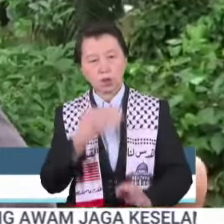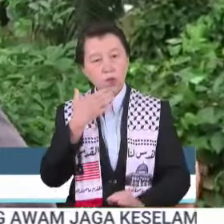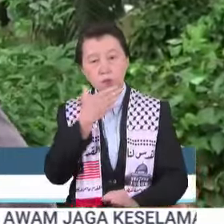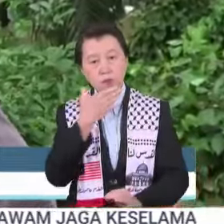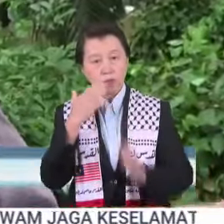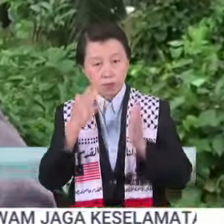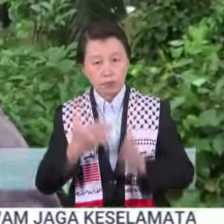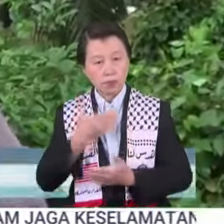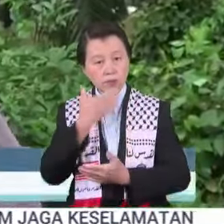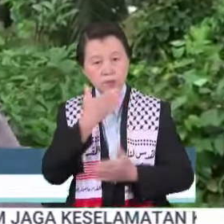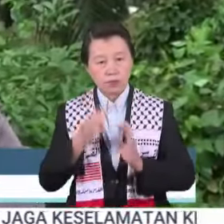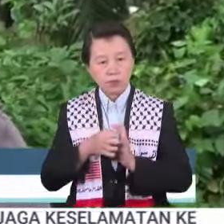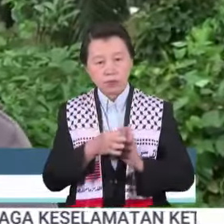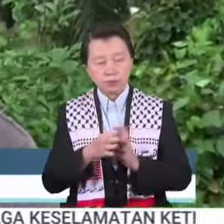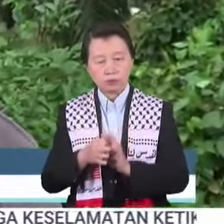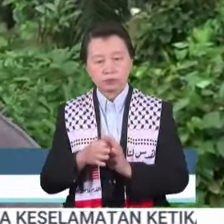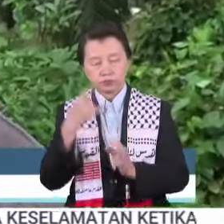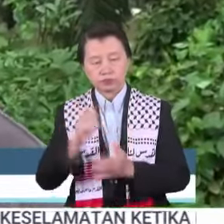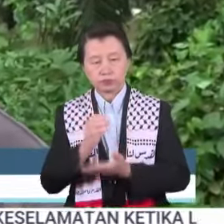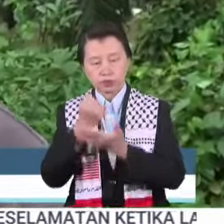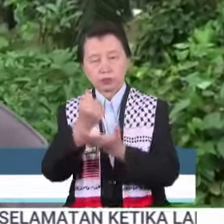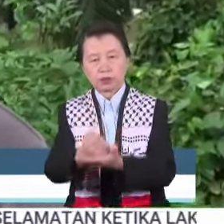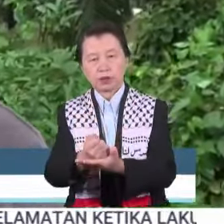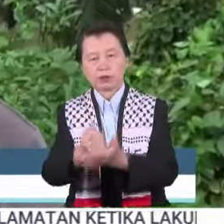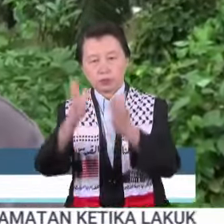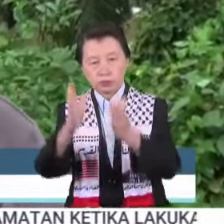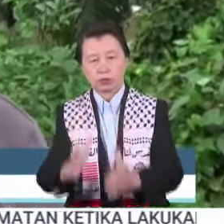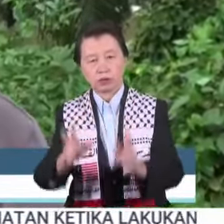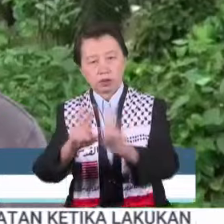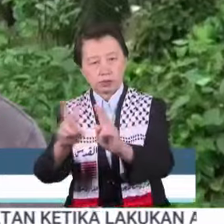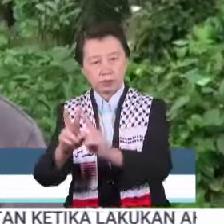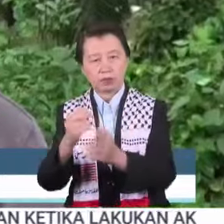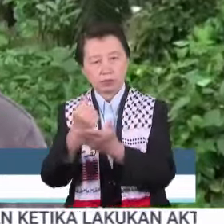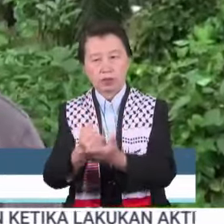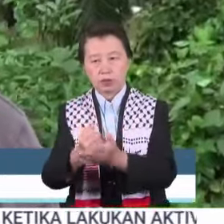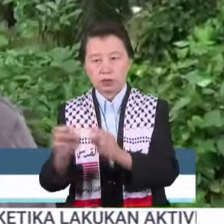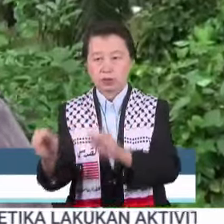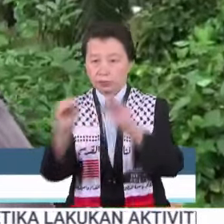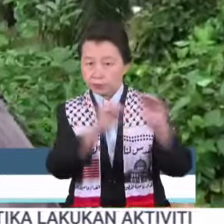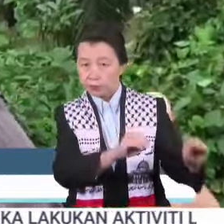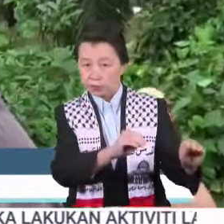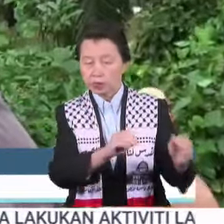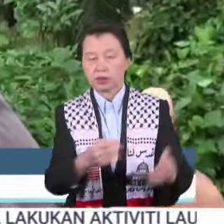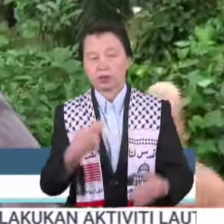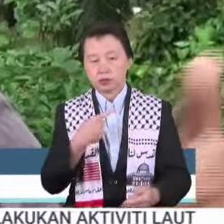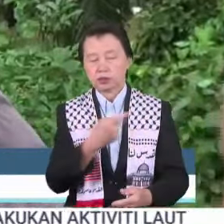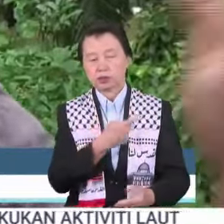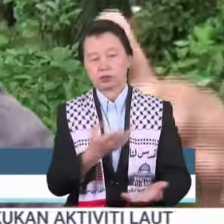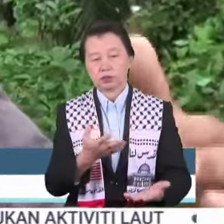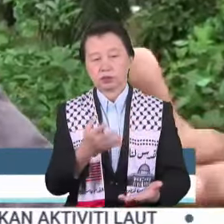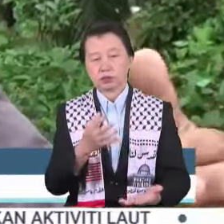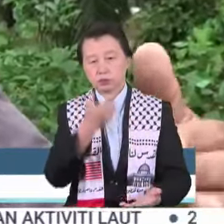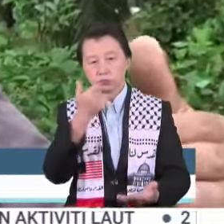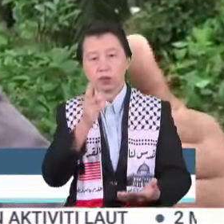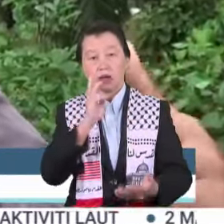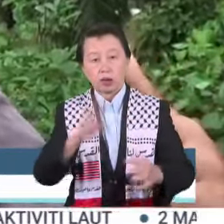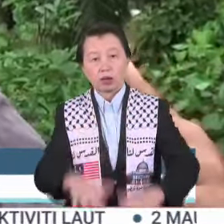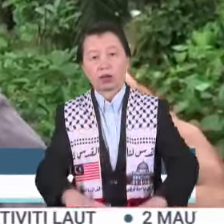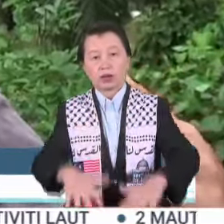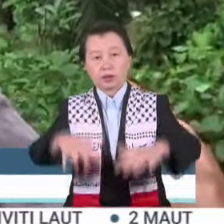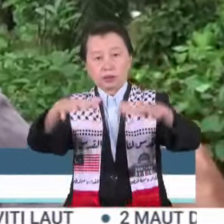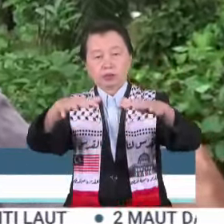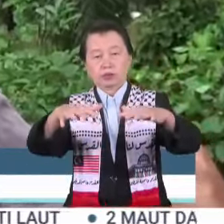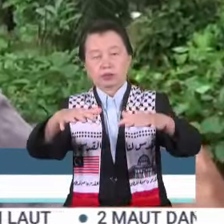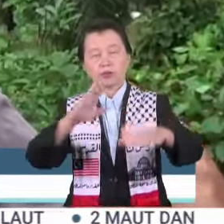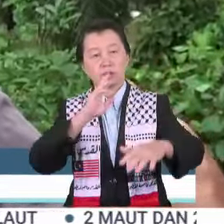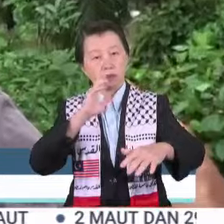a penduduk kampung ke bantu penduduk hak mana nak pindah tu kita sebab kita air naik tu